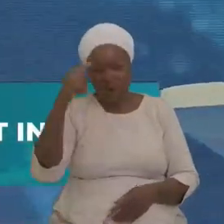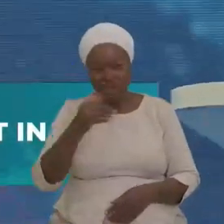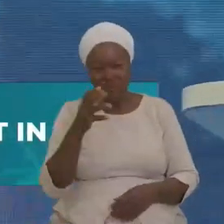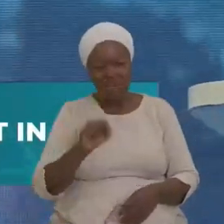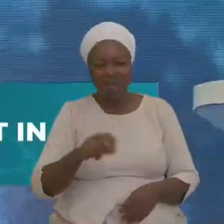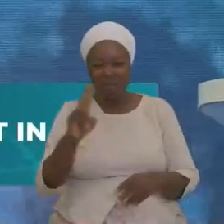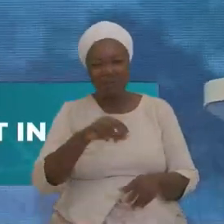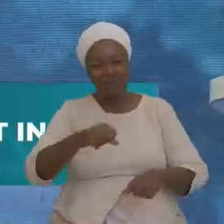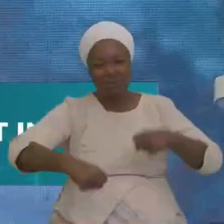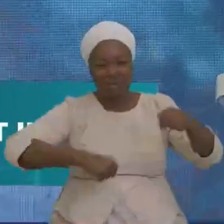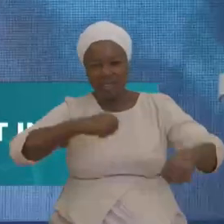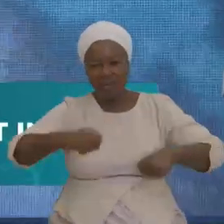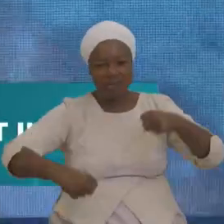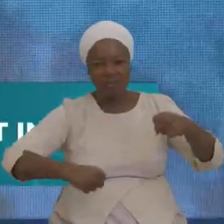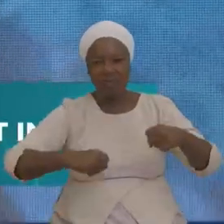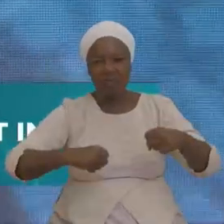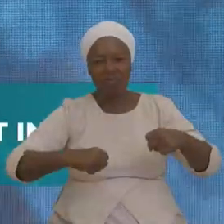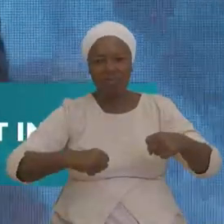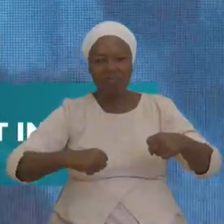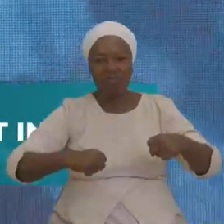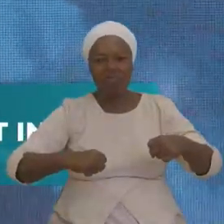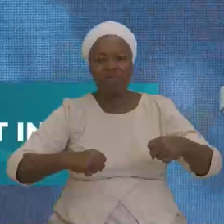Quelqu'un peut, tout le monde peut utiliser